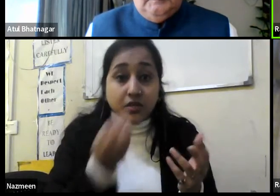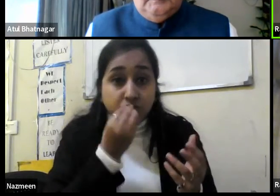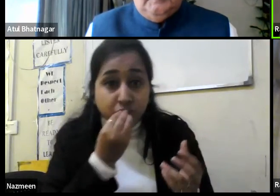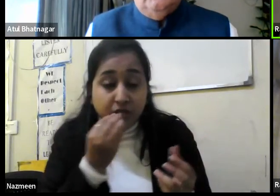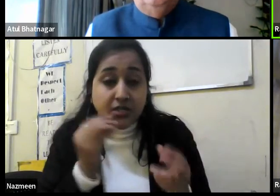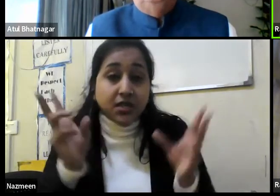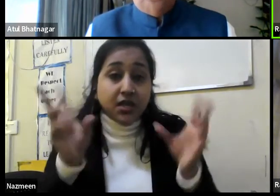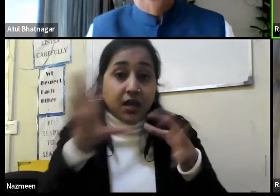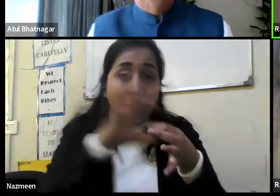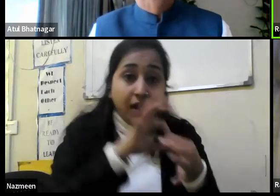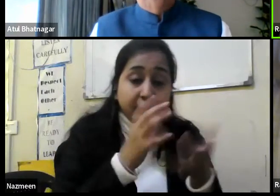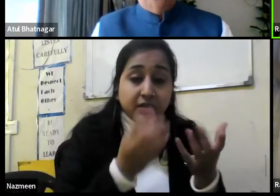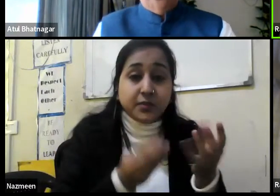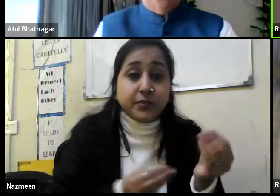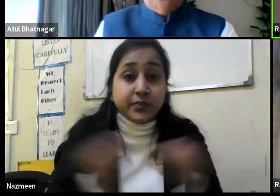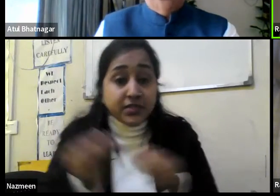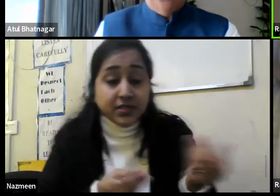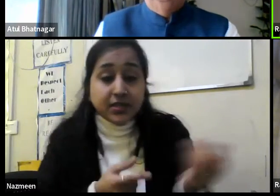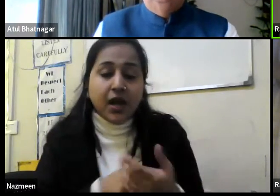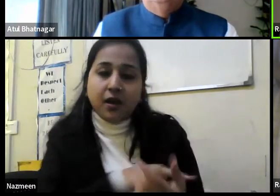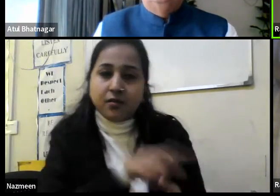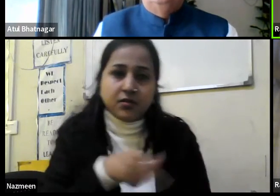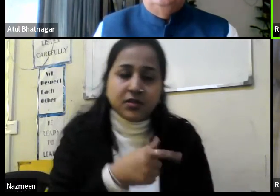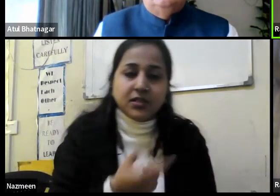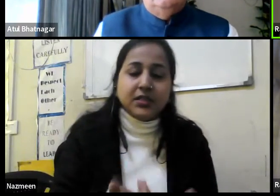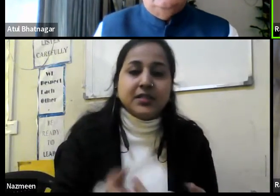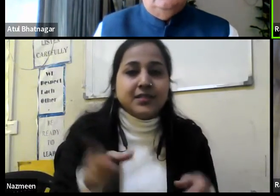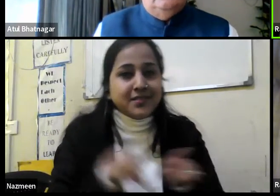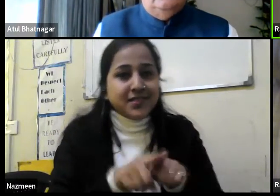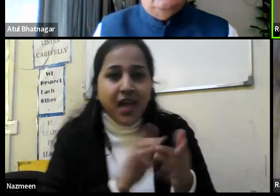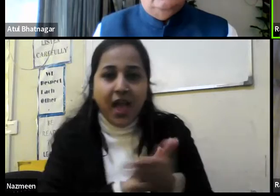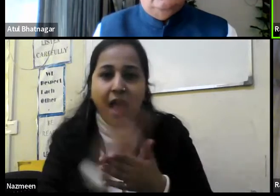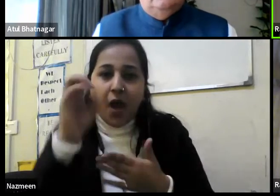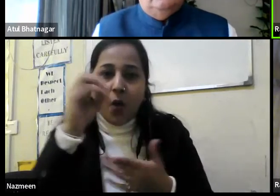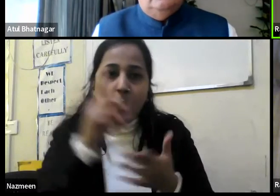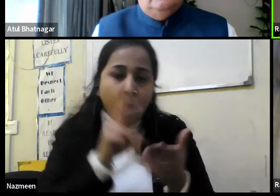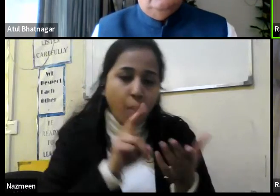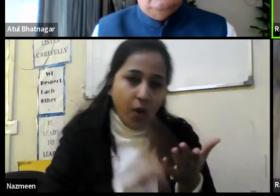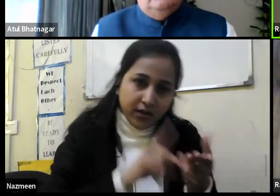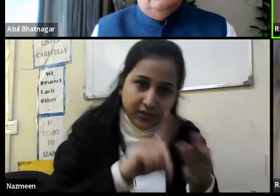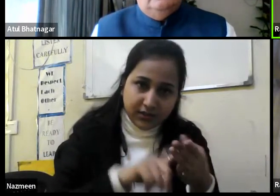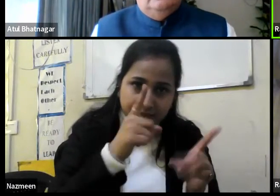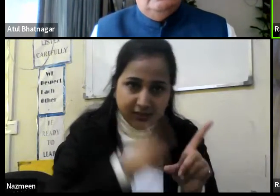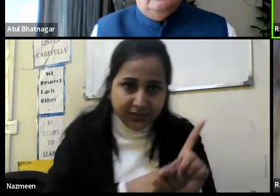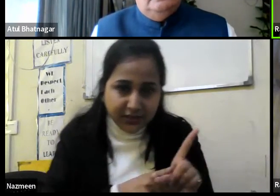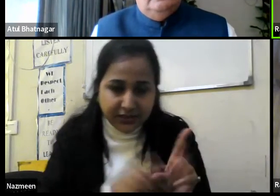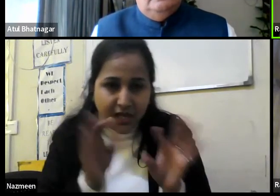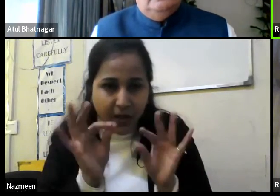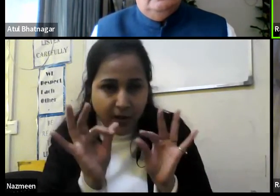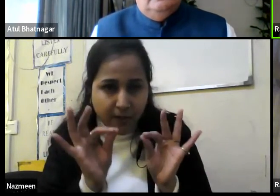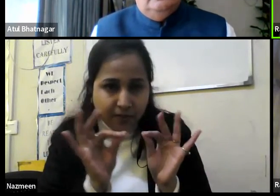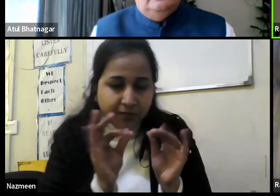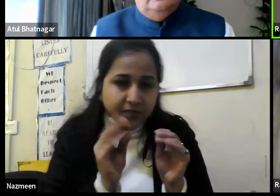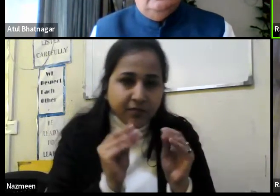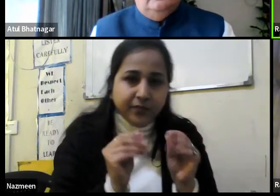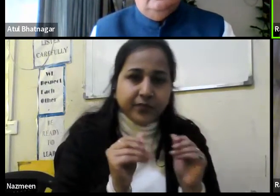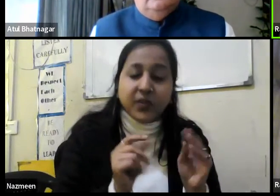में मेरे को जानना। आजकल मैंने अभी आपको बताया शहद के बारे में, कि हम शहद बना रहे हैं देहरादून में, गढ़वाल एरिया